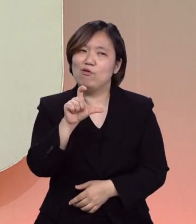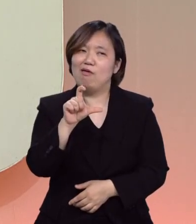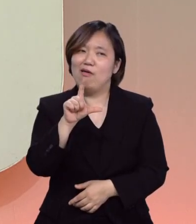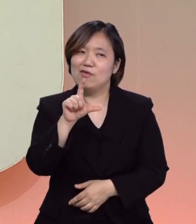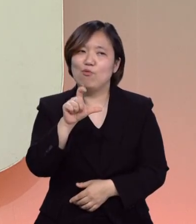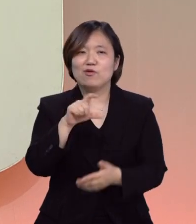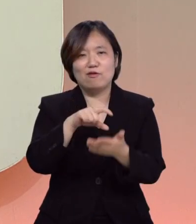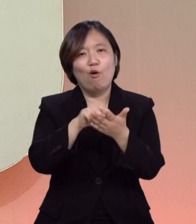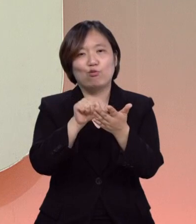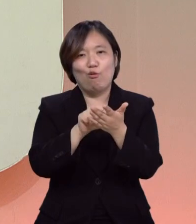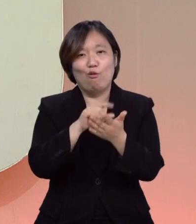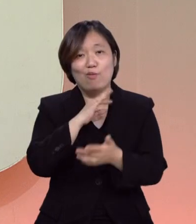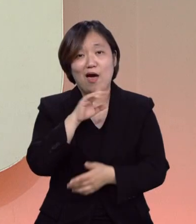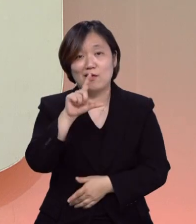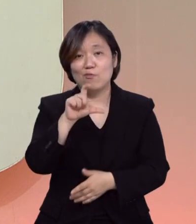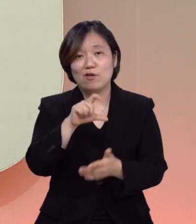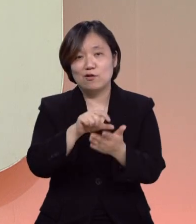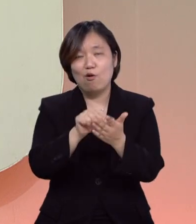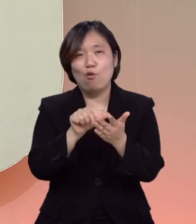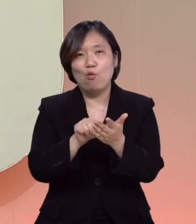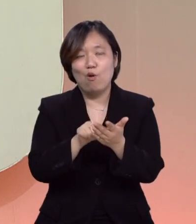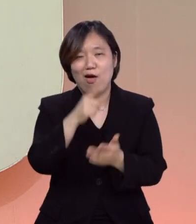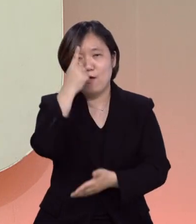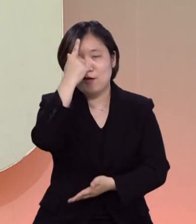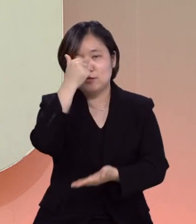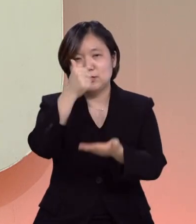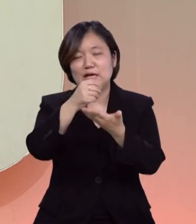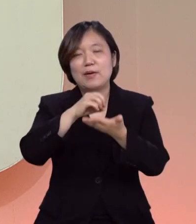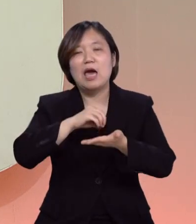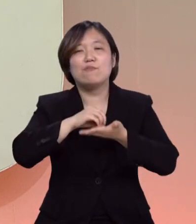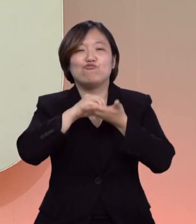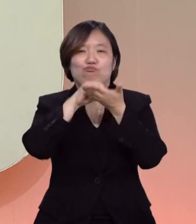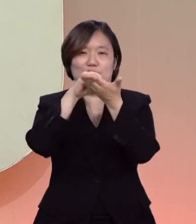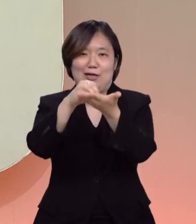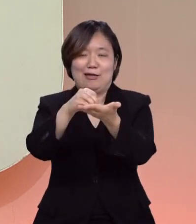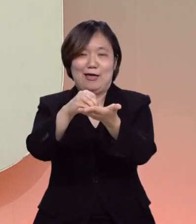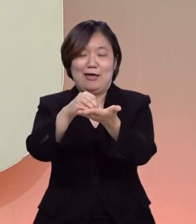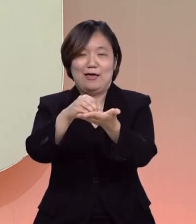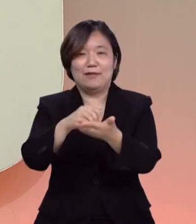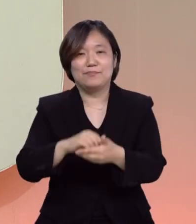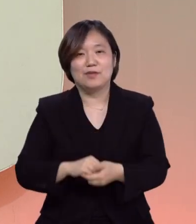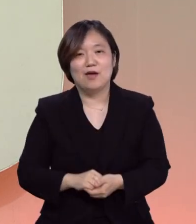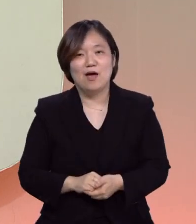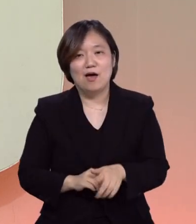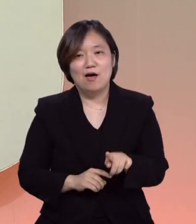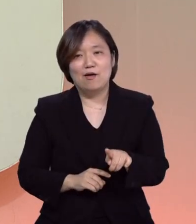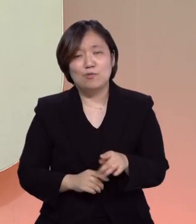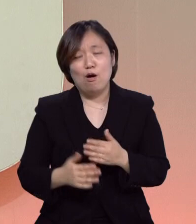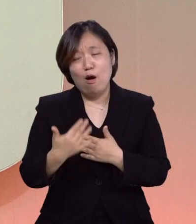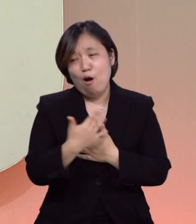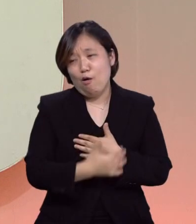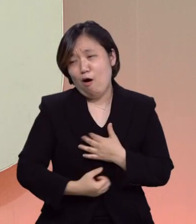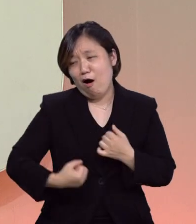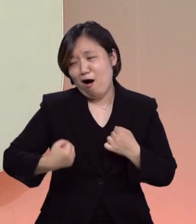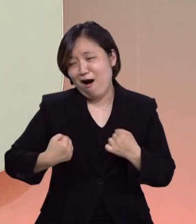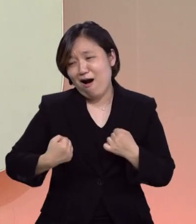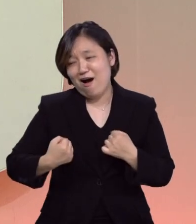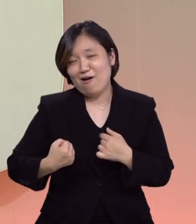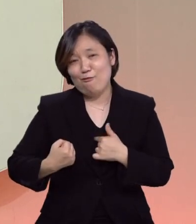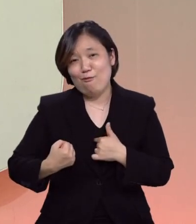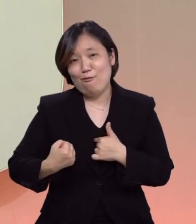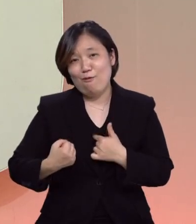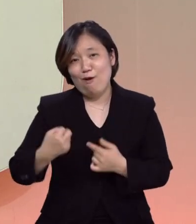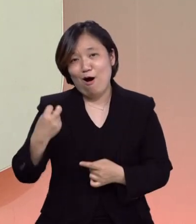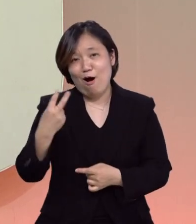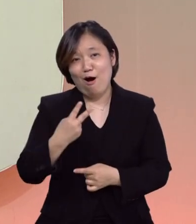10대 중반에 머리를 깎고 이제 출가를 하셨는데 원체 체력이 좋고 또